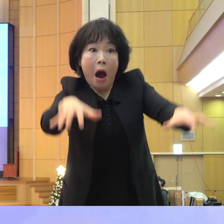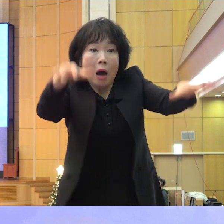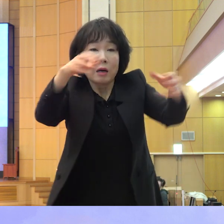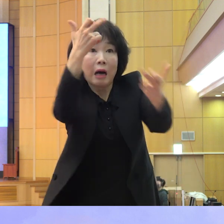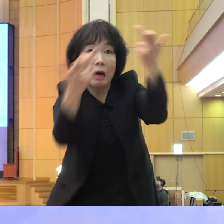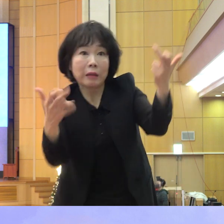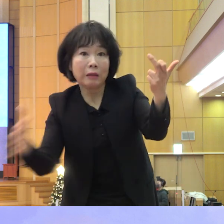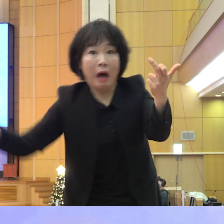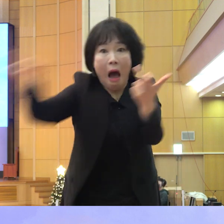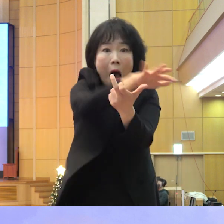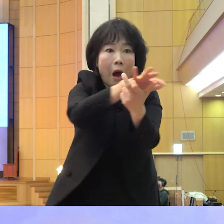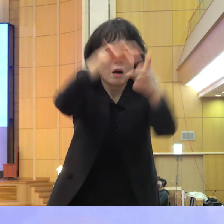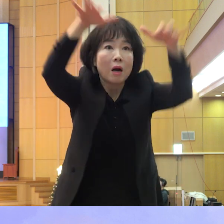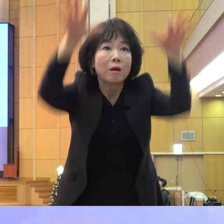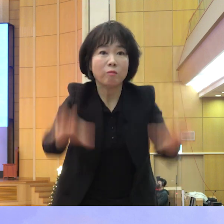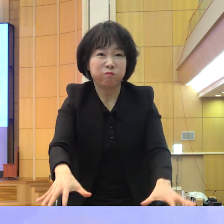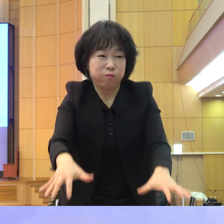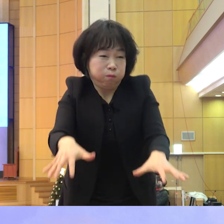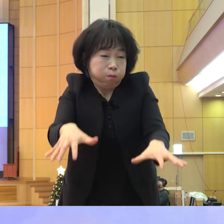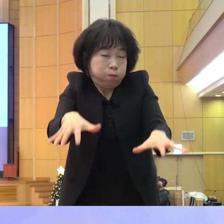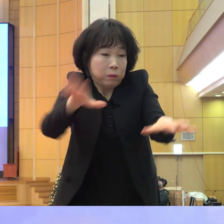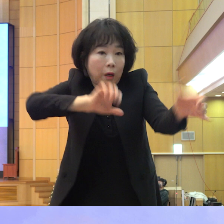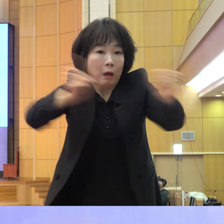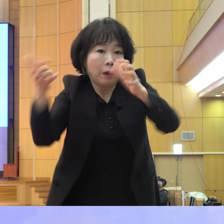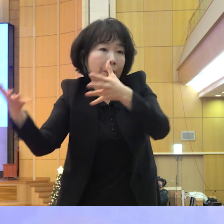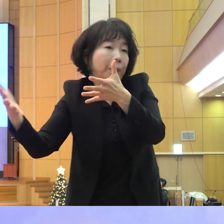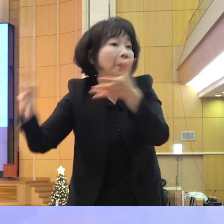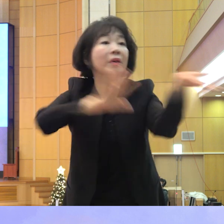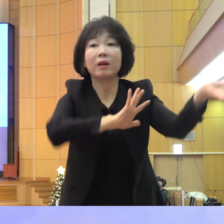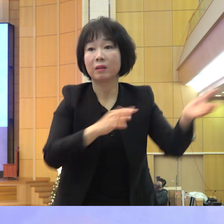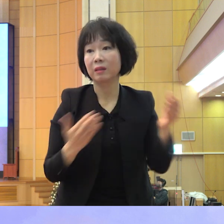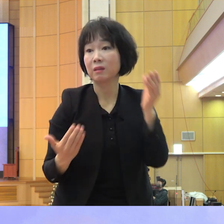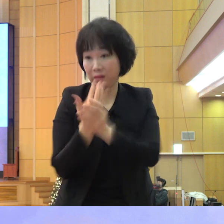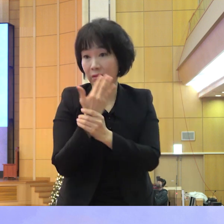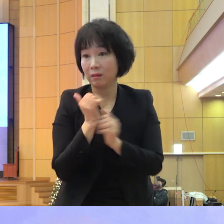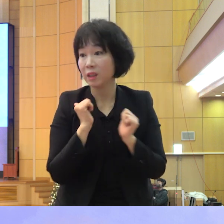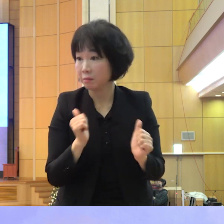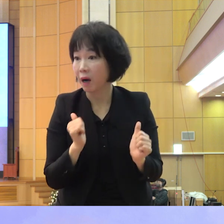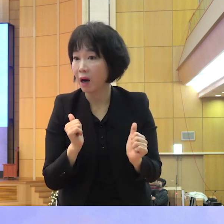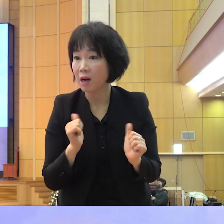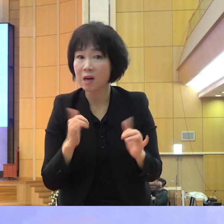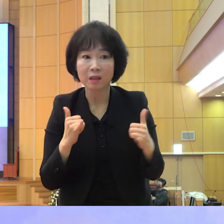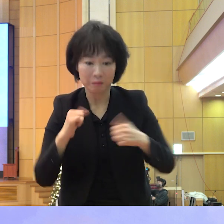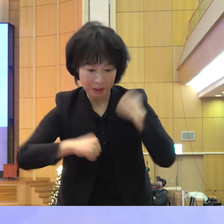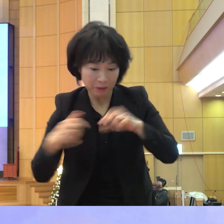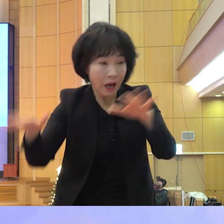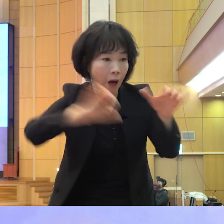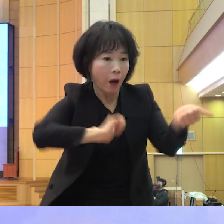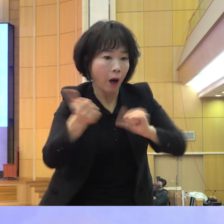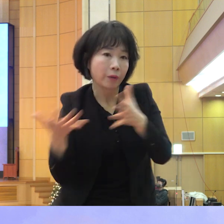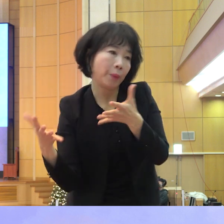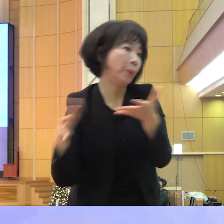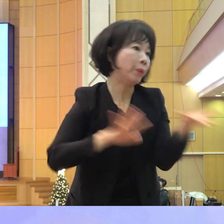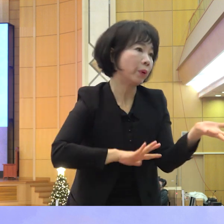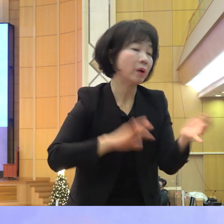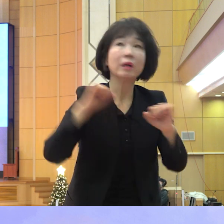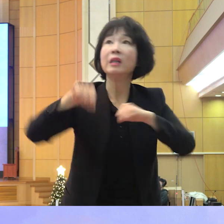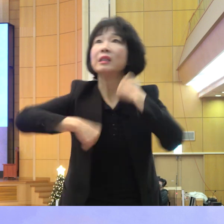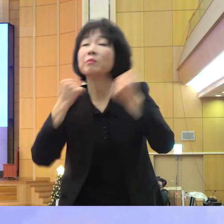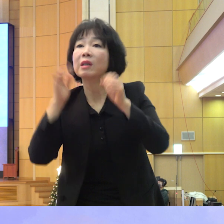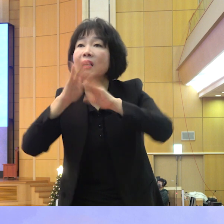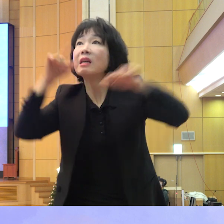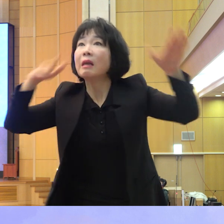육지라고는 손톱만큼 남지 아니하고 다 물에 잠겨버리고 그러다 보니까 짐승들 다 죽었지요. 사람들 다 죽었지요.